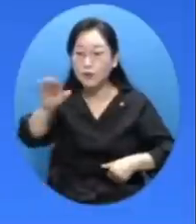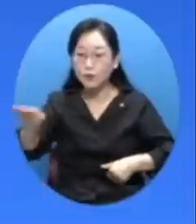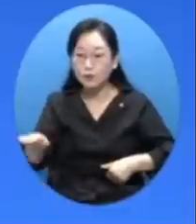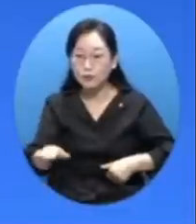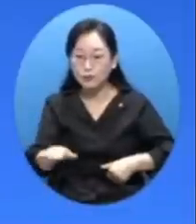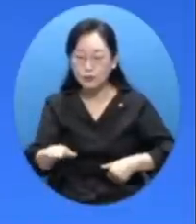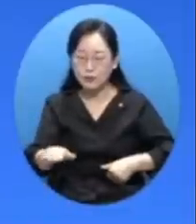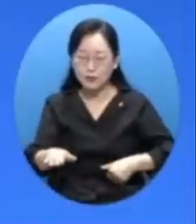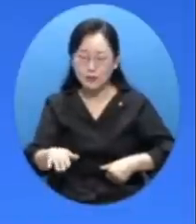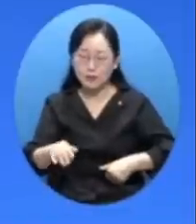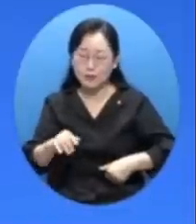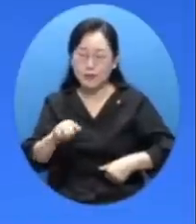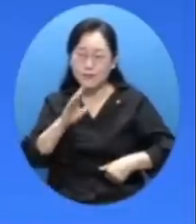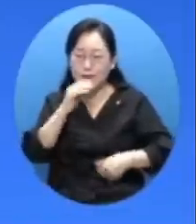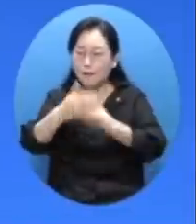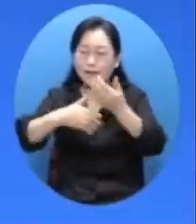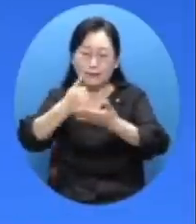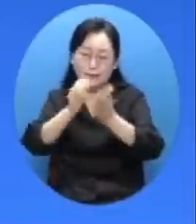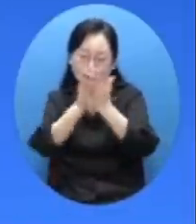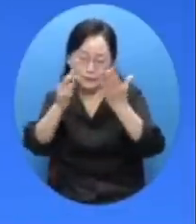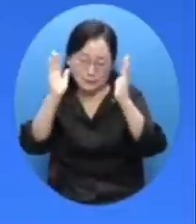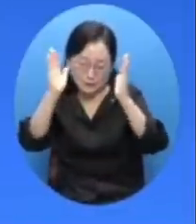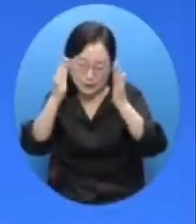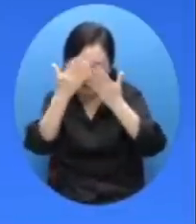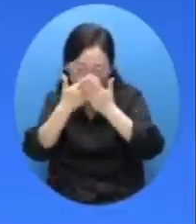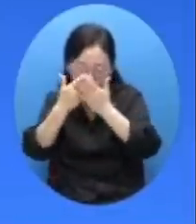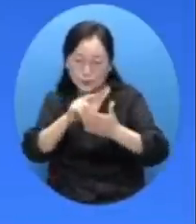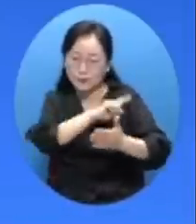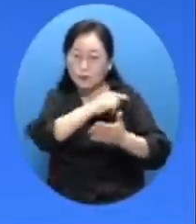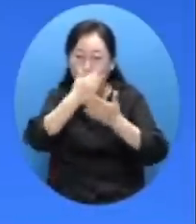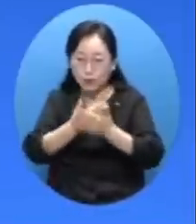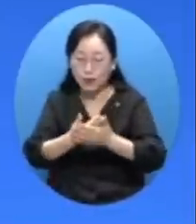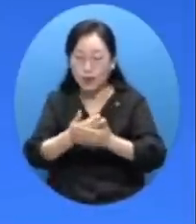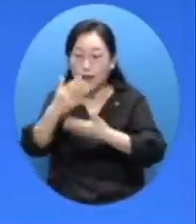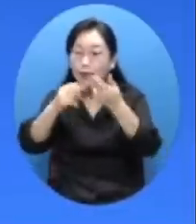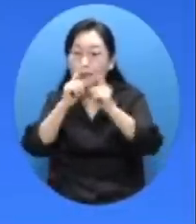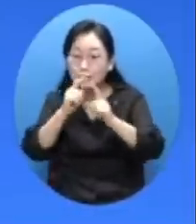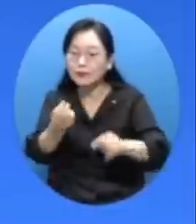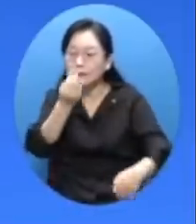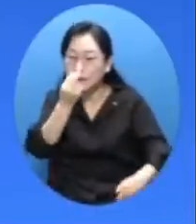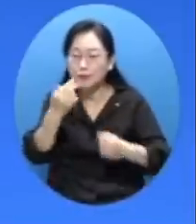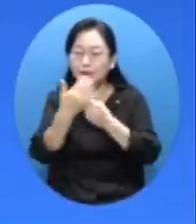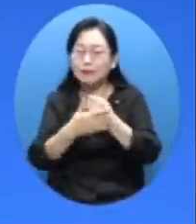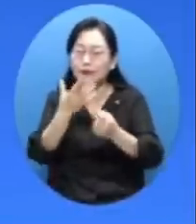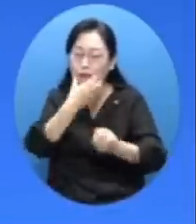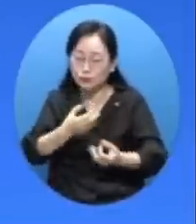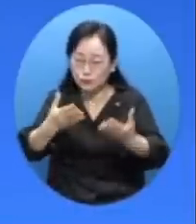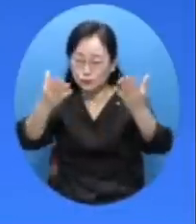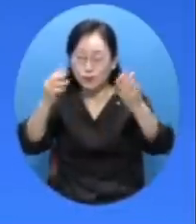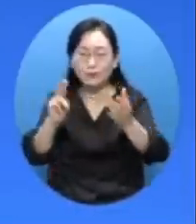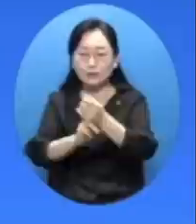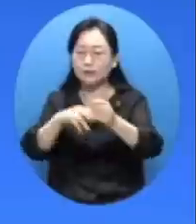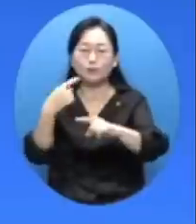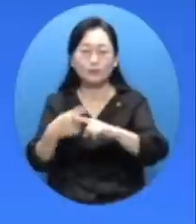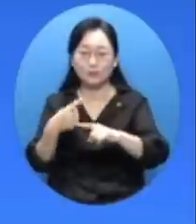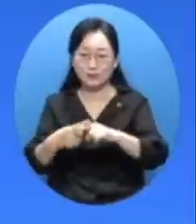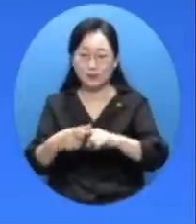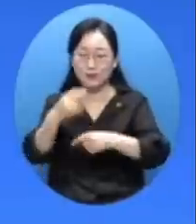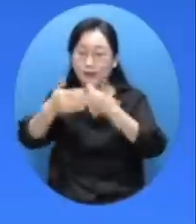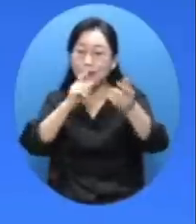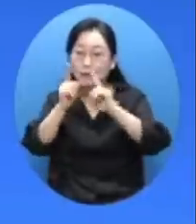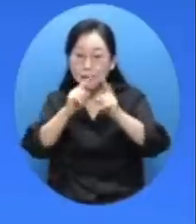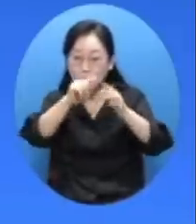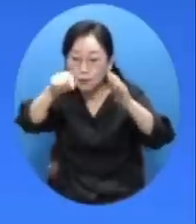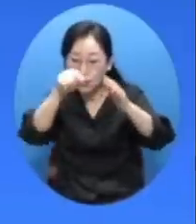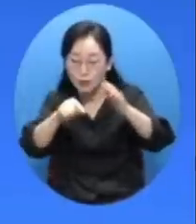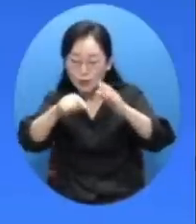하나님의 말씀을 배우는 것보다 더 중요한 것이 없습니다. 이 말씀은 생명입니다. 은혜입니다. 축복입니다. 기적입니다. 이 말씀 속에 모든